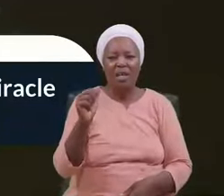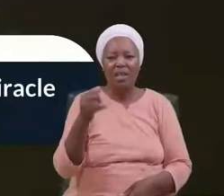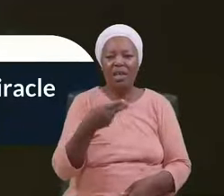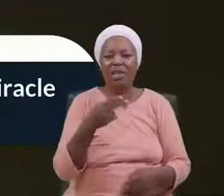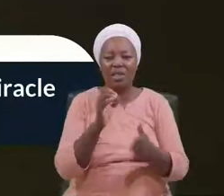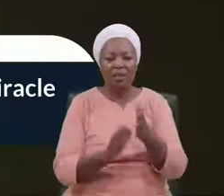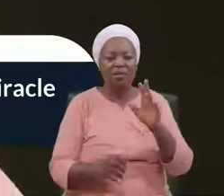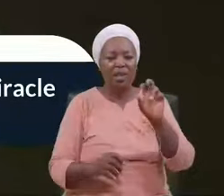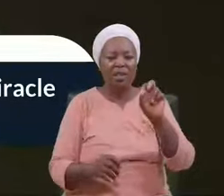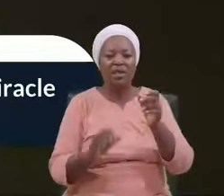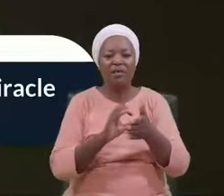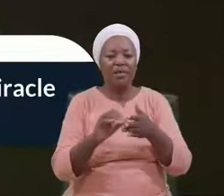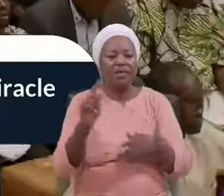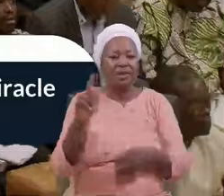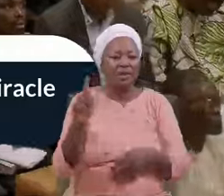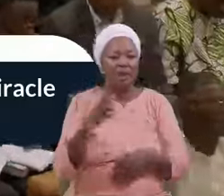verset